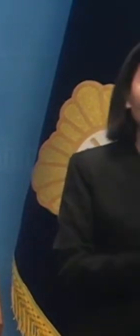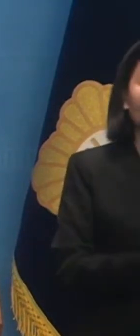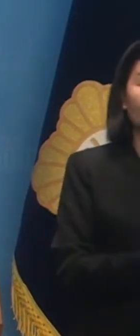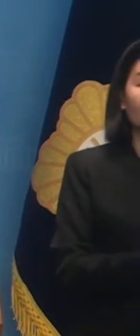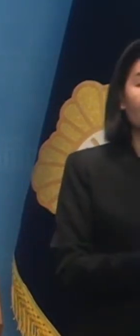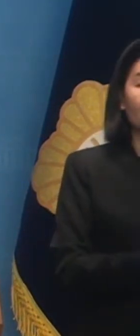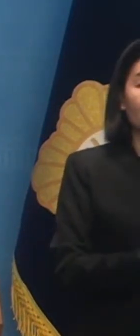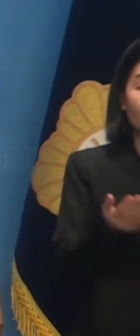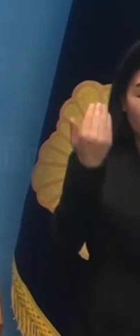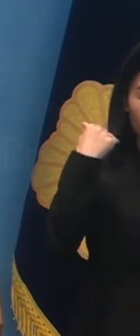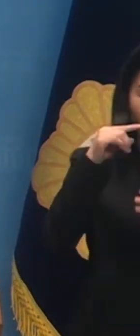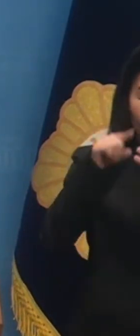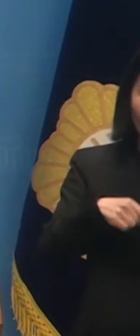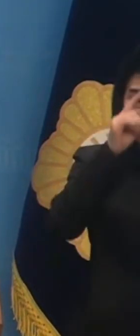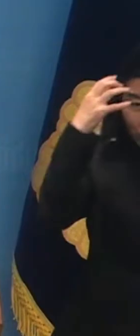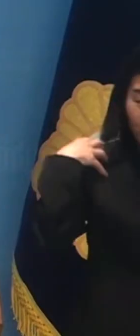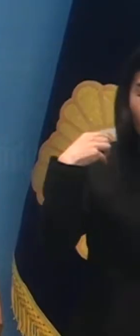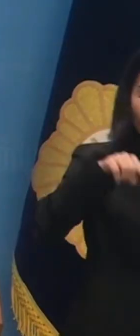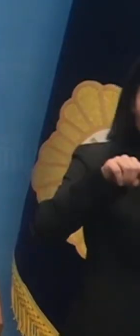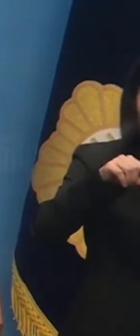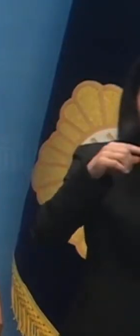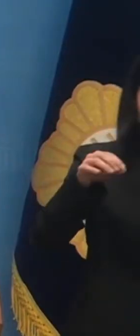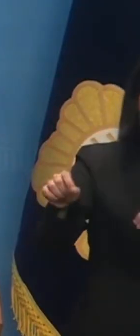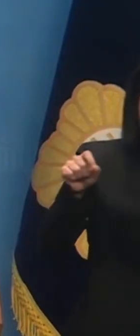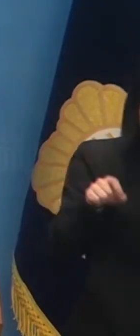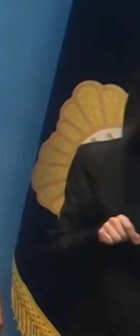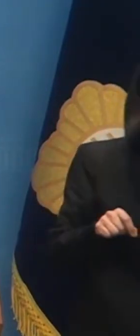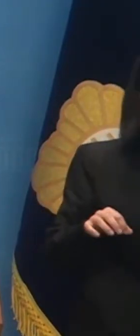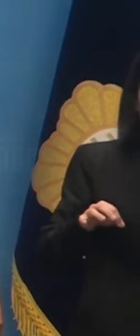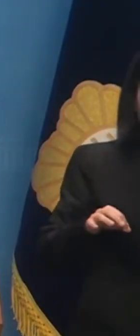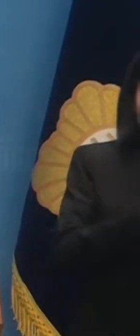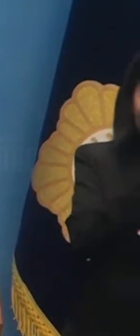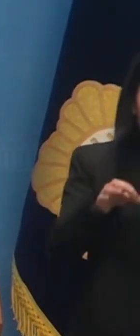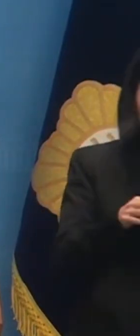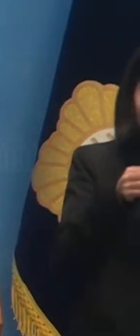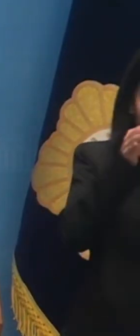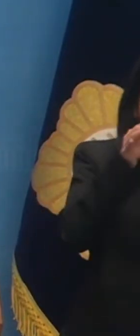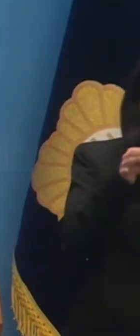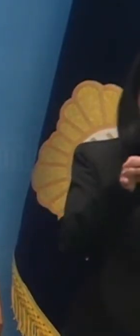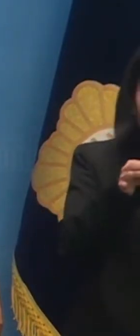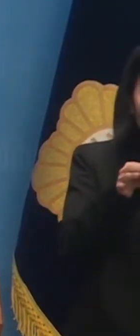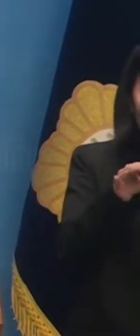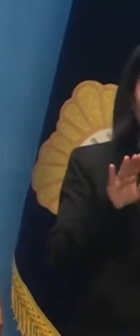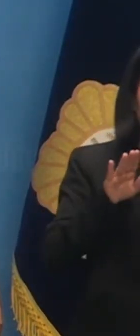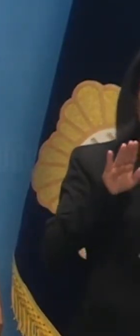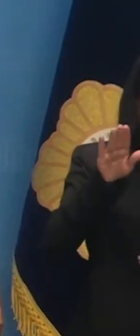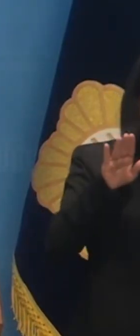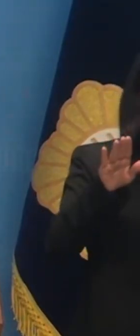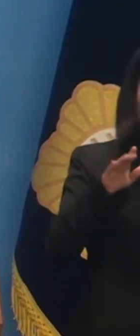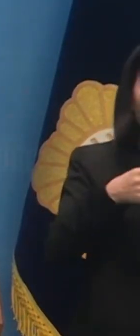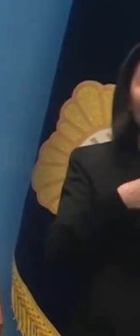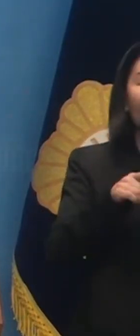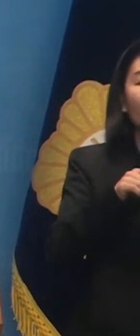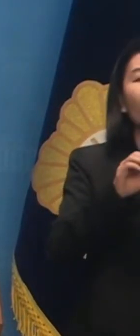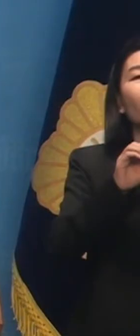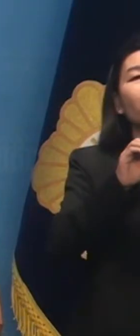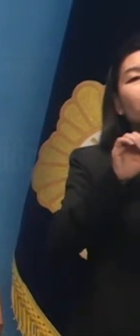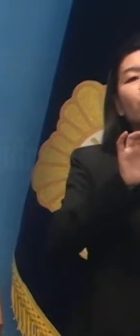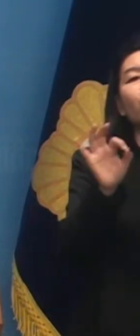정부가 윤석열 정부로부터 물려받은 경제 유산은 올해 0%대 성장률 전망치를 압축해서